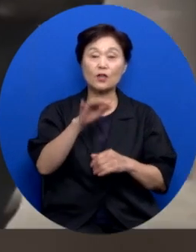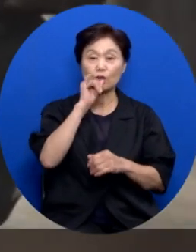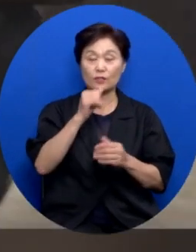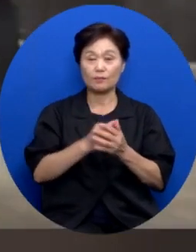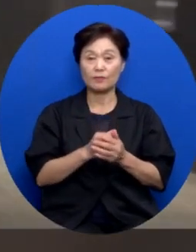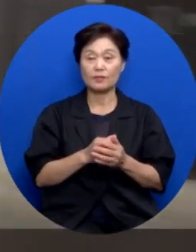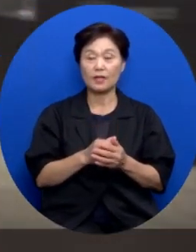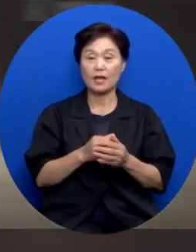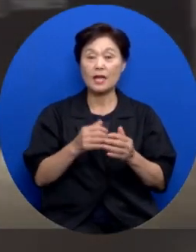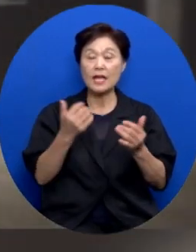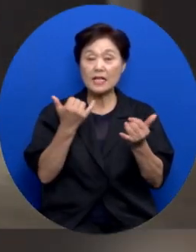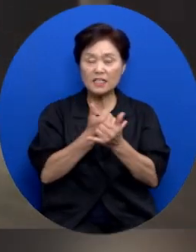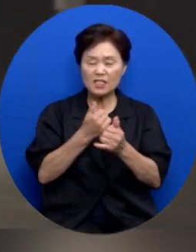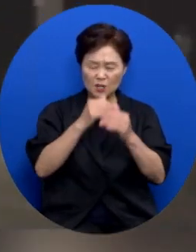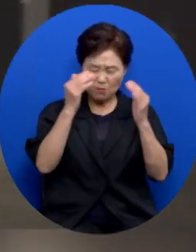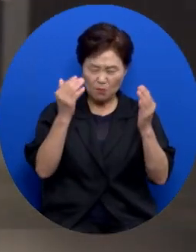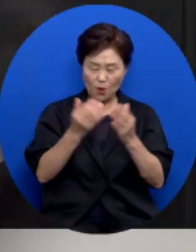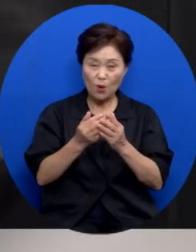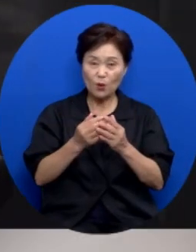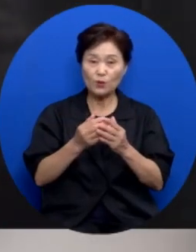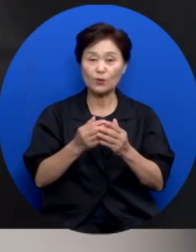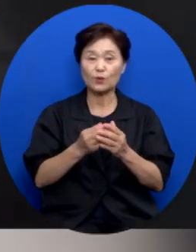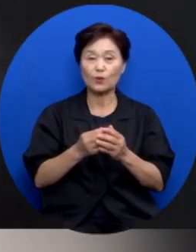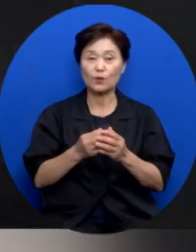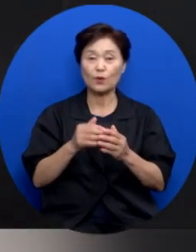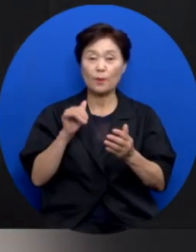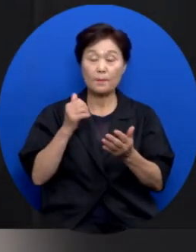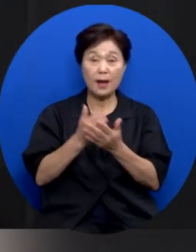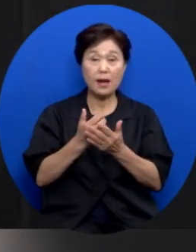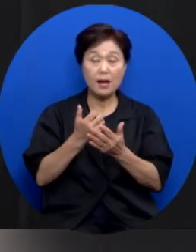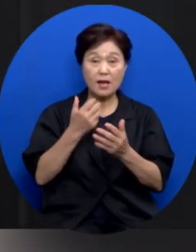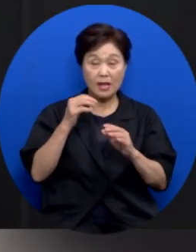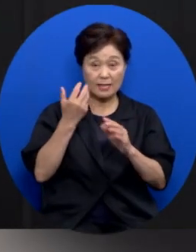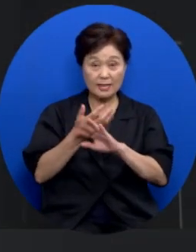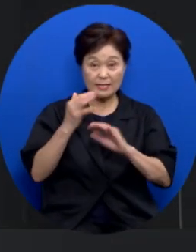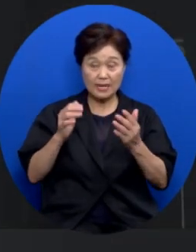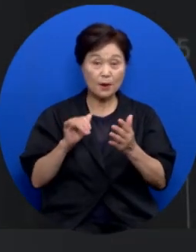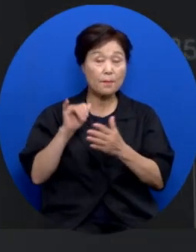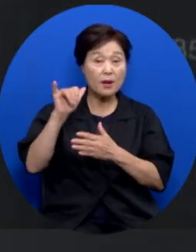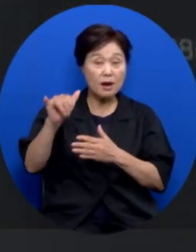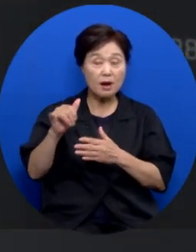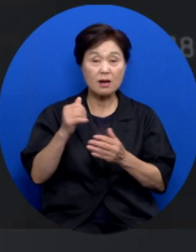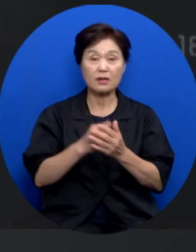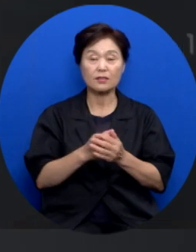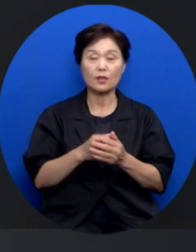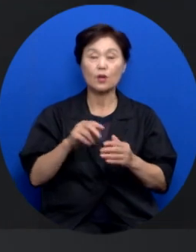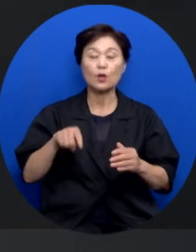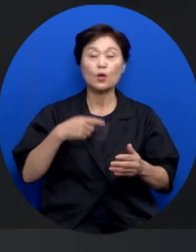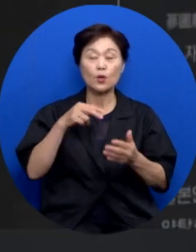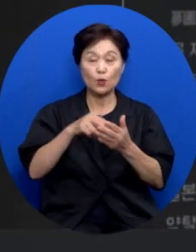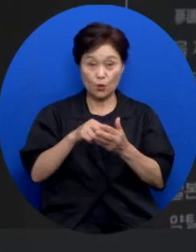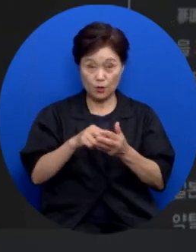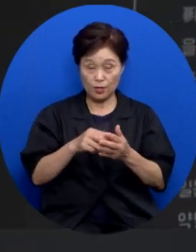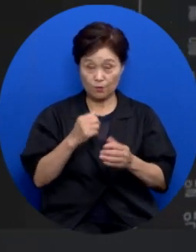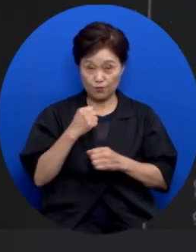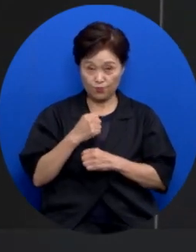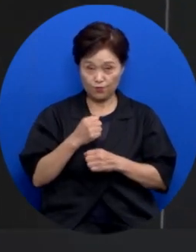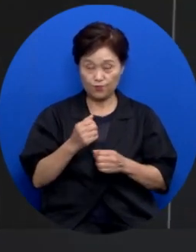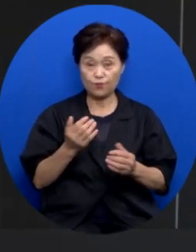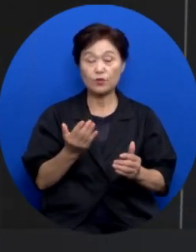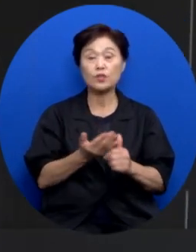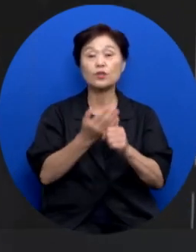일가 전체와 만주로 망명한 우당은 형제들과 함께 이듬의 5월 독립군 양성을 위한 신흥